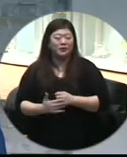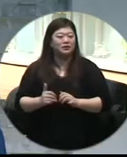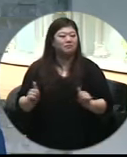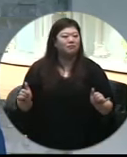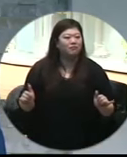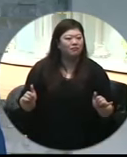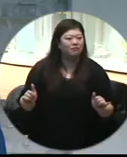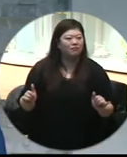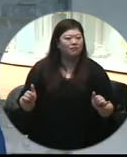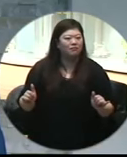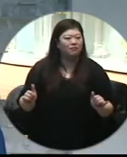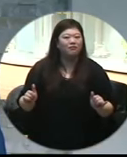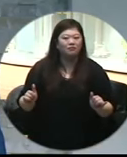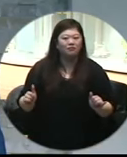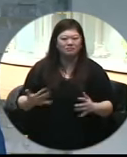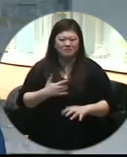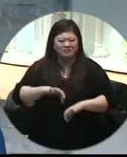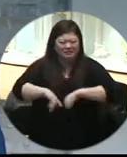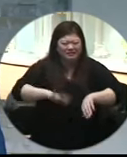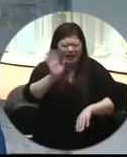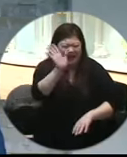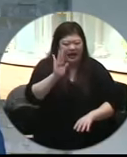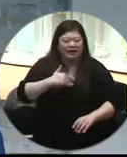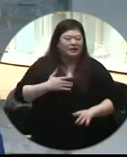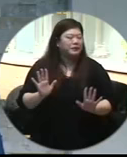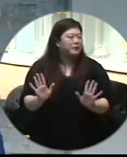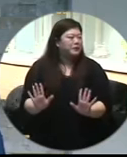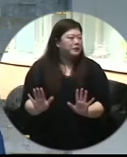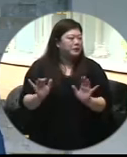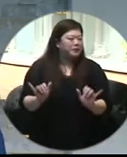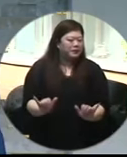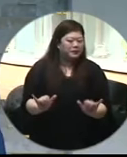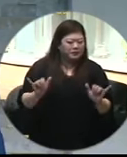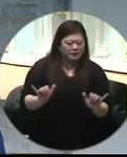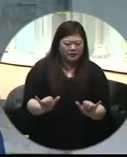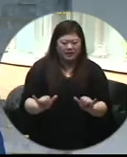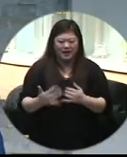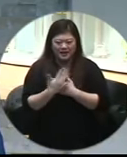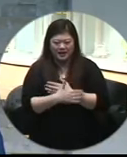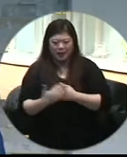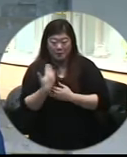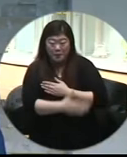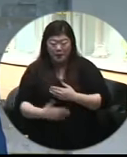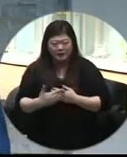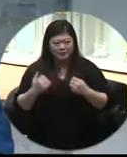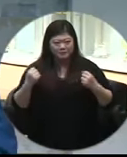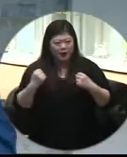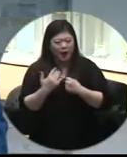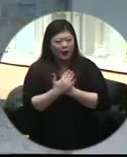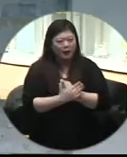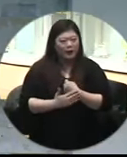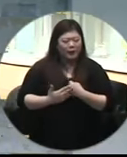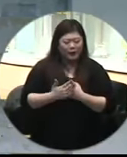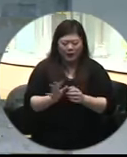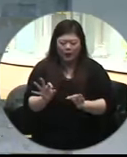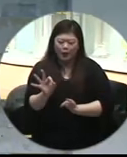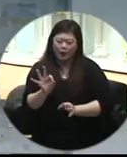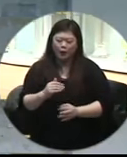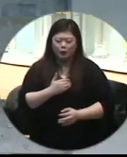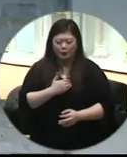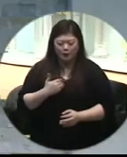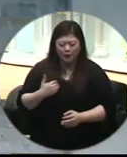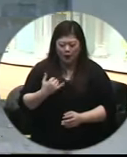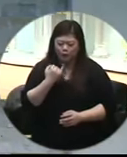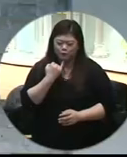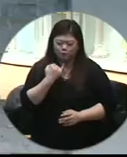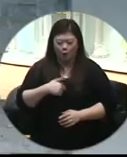그런 생각을 지닌 사람이에요. 그러니까 자신의 건강이나 신경 쓰고 그냥 경제적인 안정이나 원하는